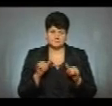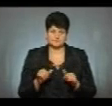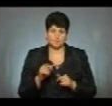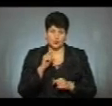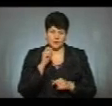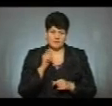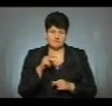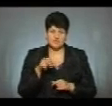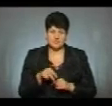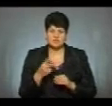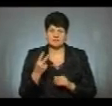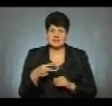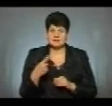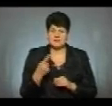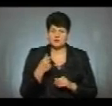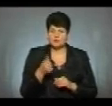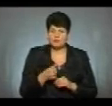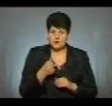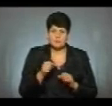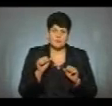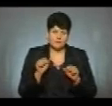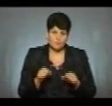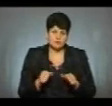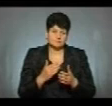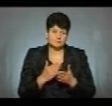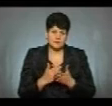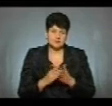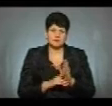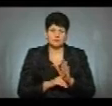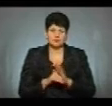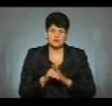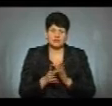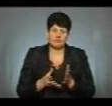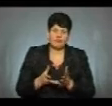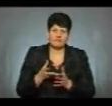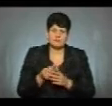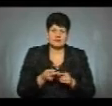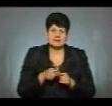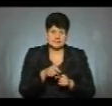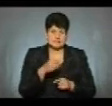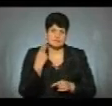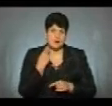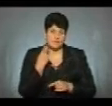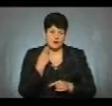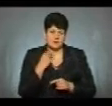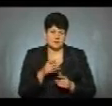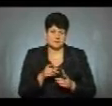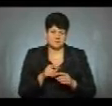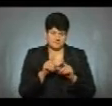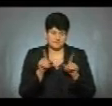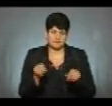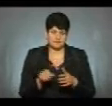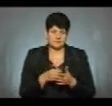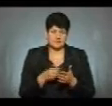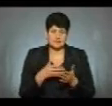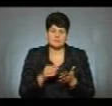України. В 2021 році ми можемо зіткнутися з початком виплат за цими борговими зобов'язаннями. І